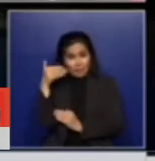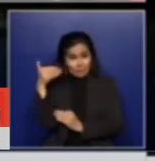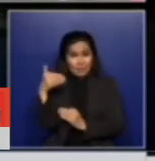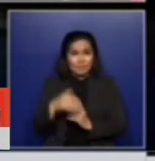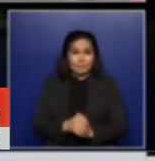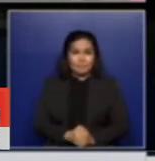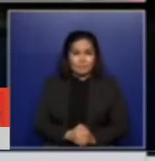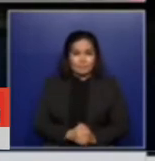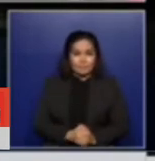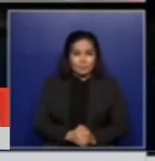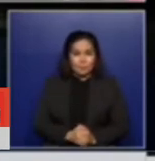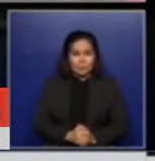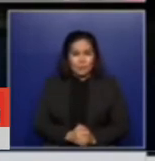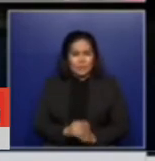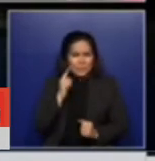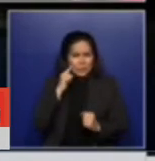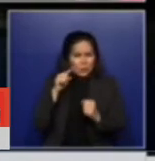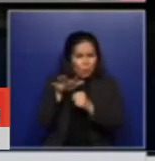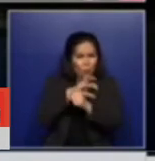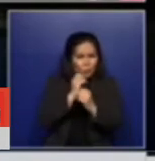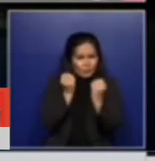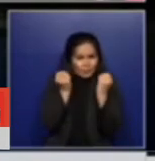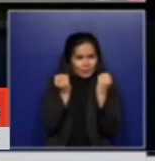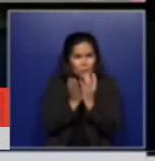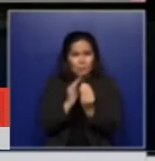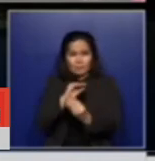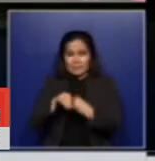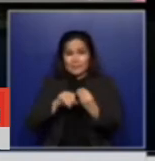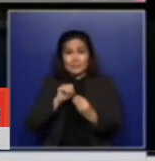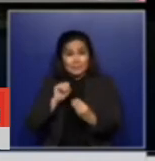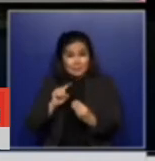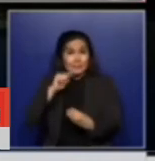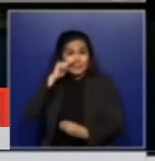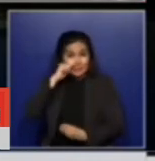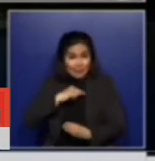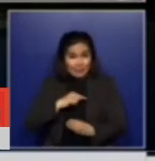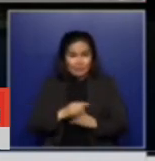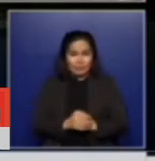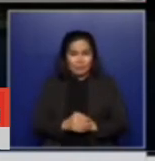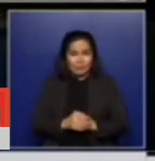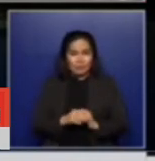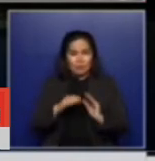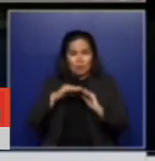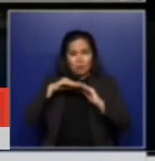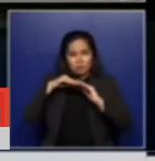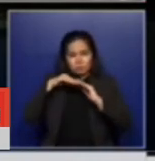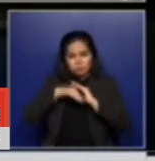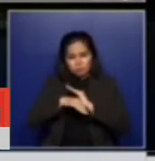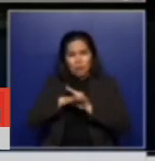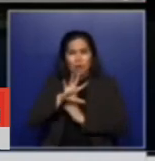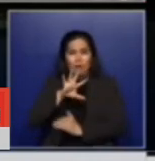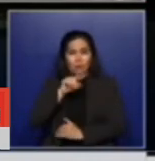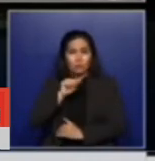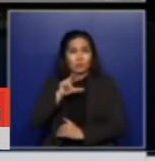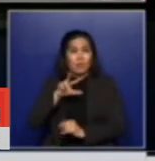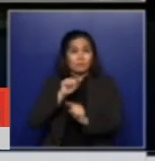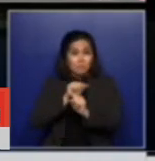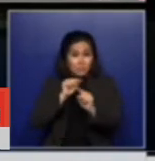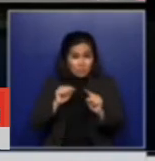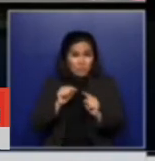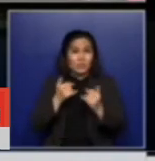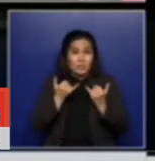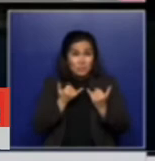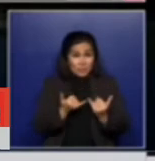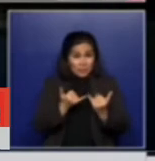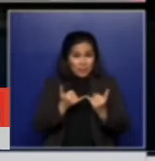ขาคาดว่าผลกระทบของโควิดจะทำให้เศรษฐกิจไทยเนี่ยหดตัวร้อยละ 5.3 ปัจจุบันขณะนี้ป